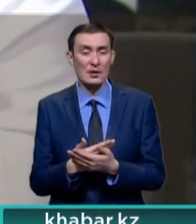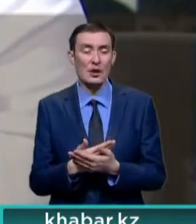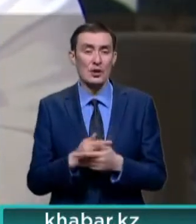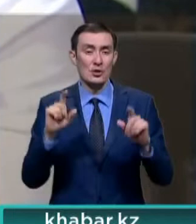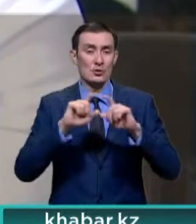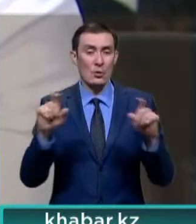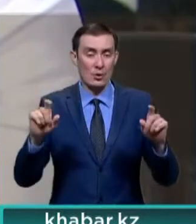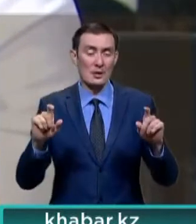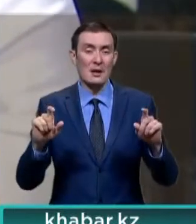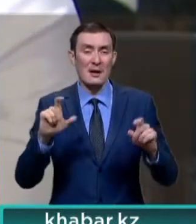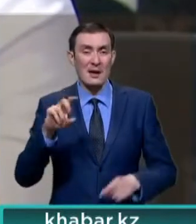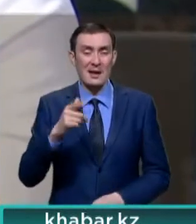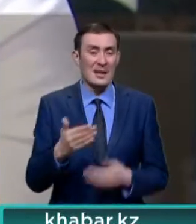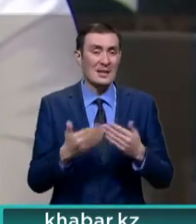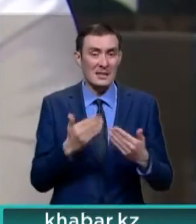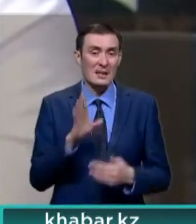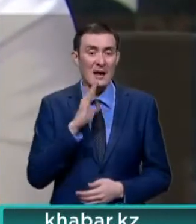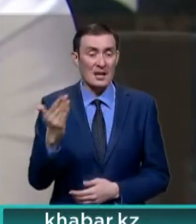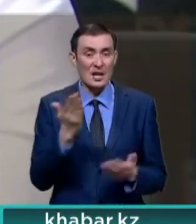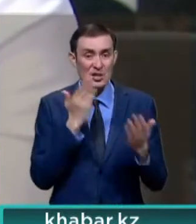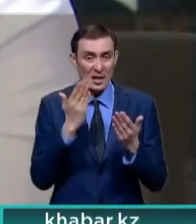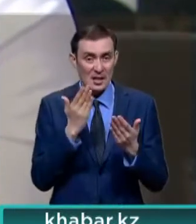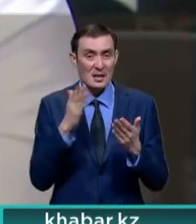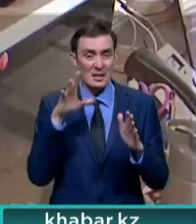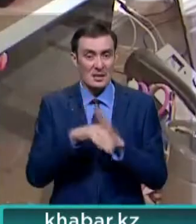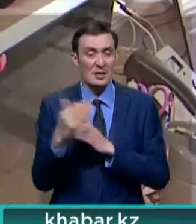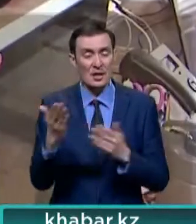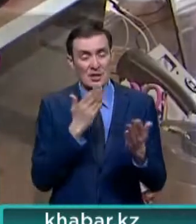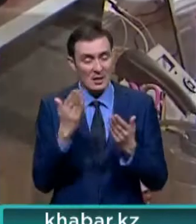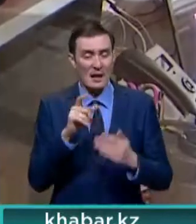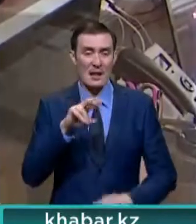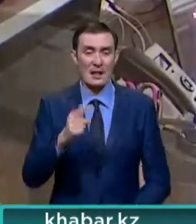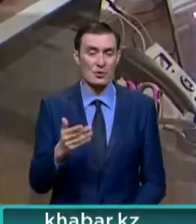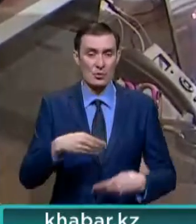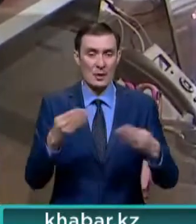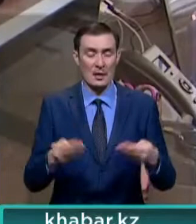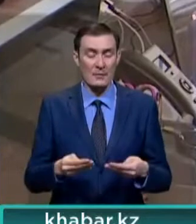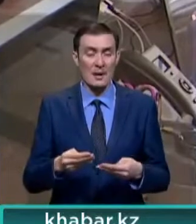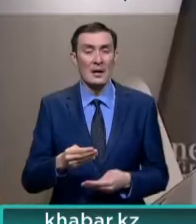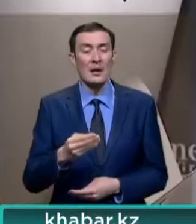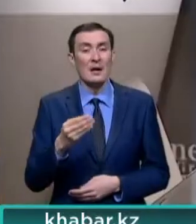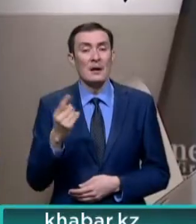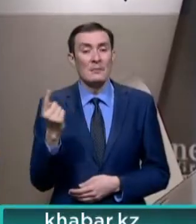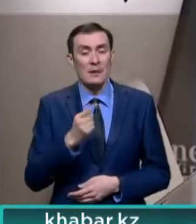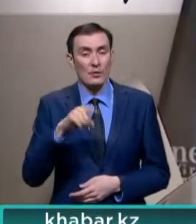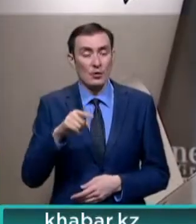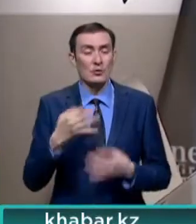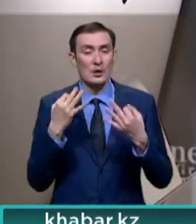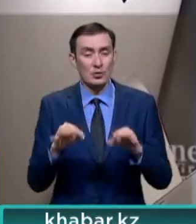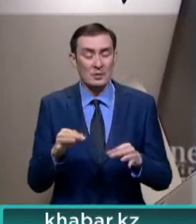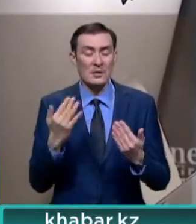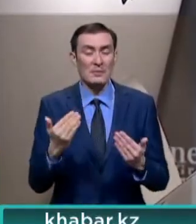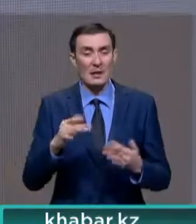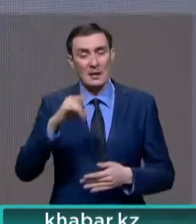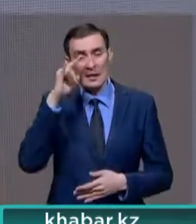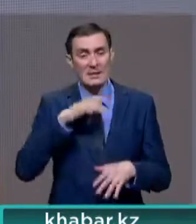слоган бренда «Эль». Если она читает, то она читает «Эль». Первый и второй номер журнала «Эль» уже доступны читателям. Кроме того,